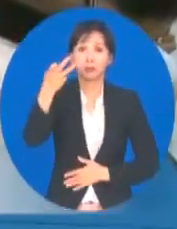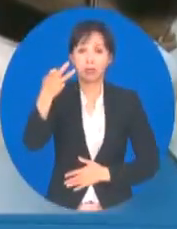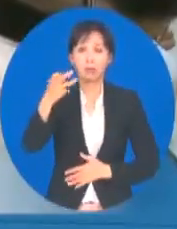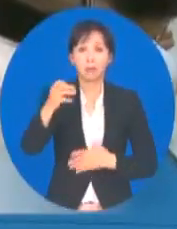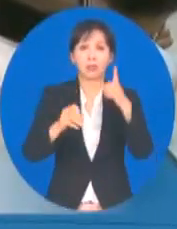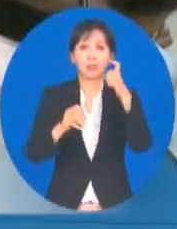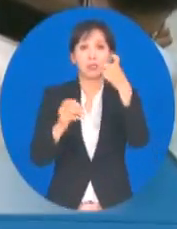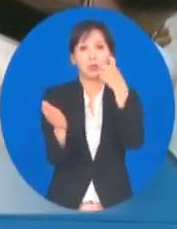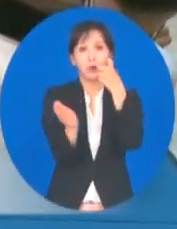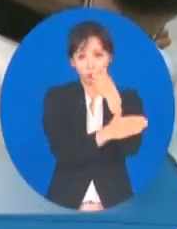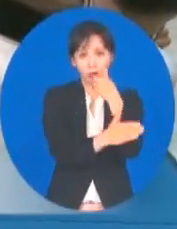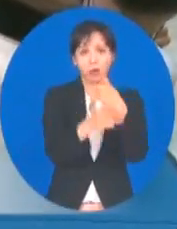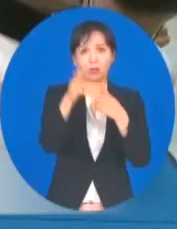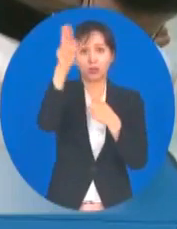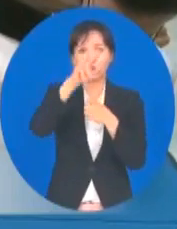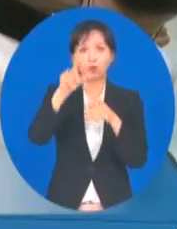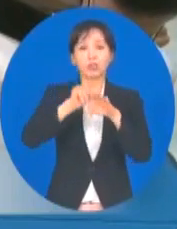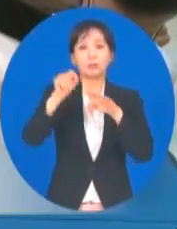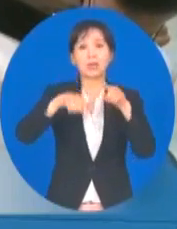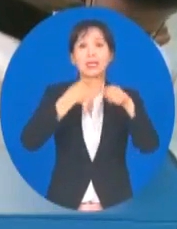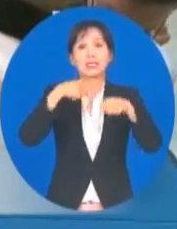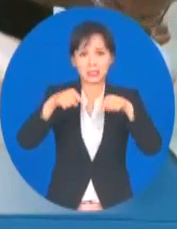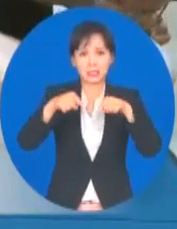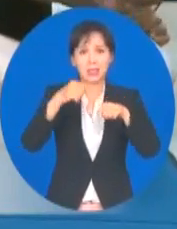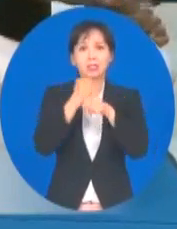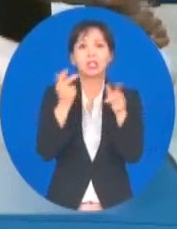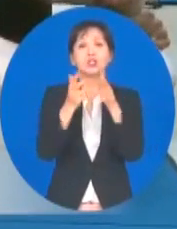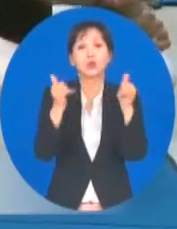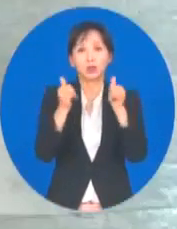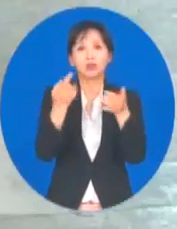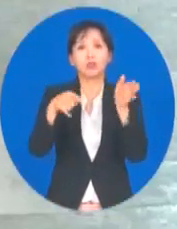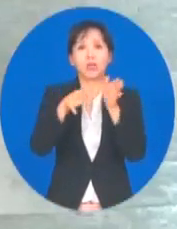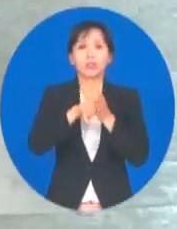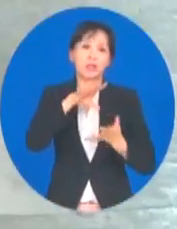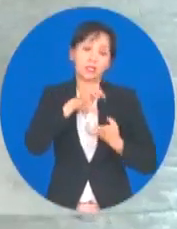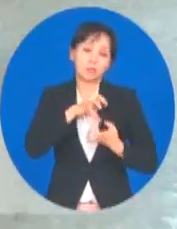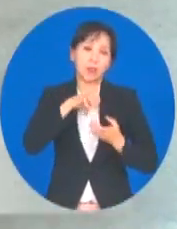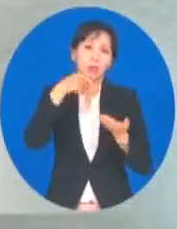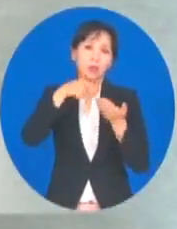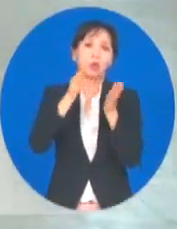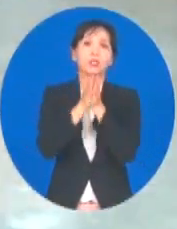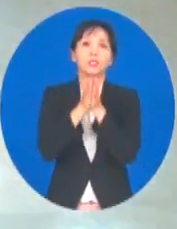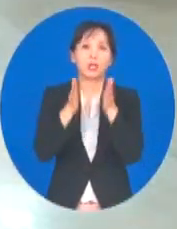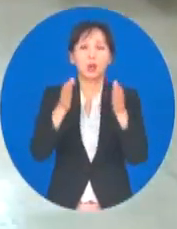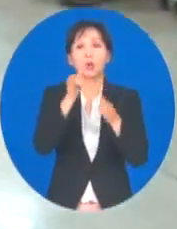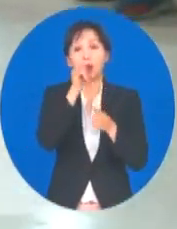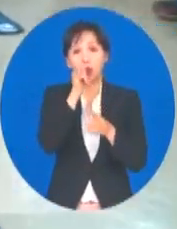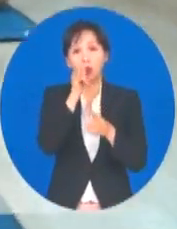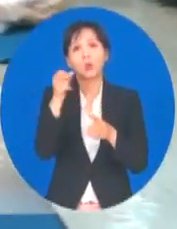2013년 11월부터 전국 지자체 최초로 직원들을 대상으로 심폐소생술 교육을